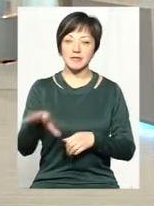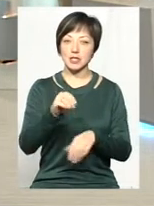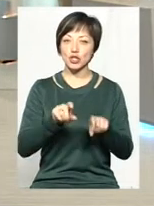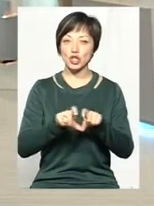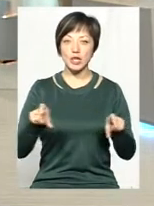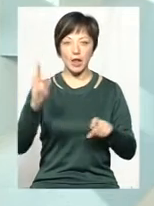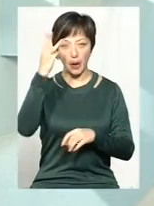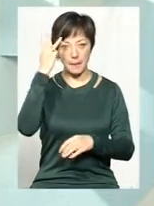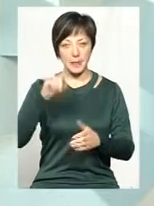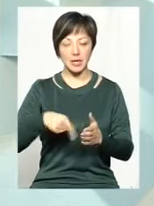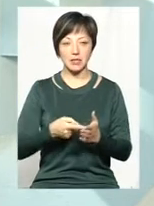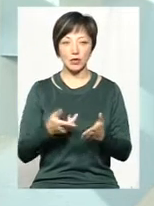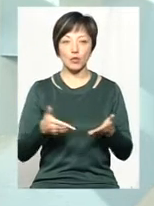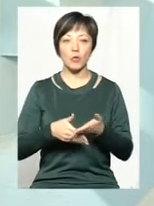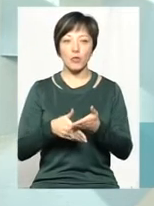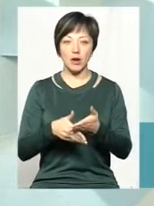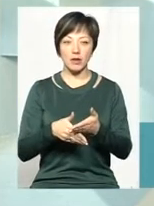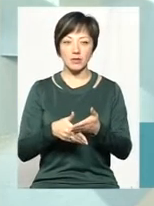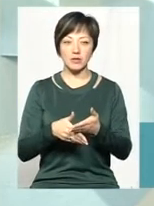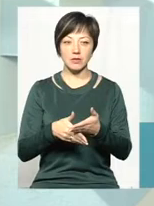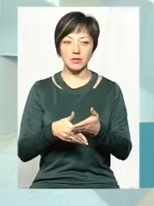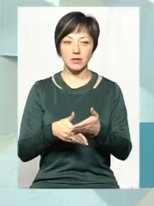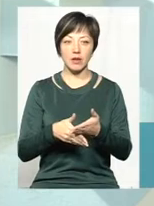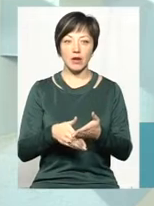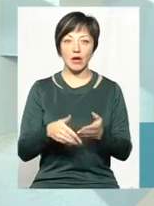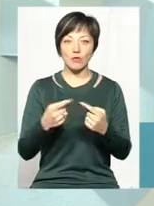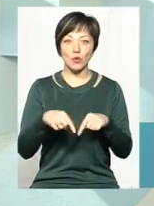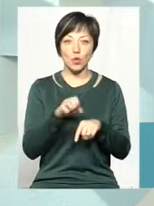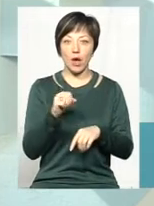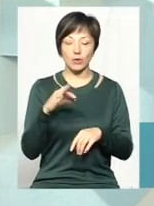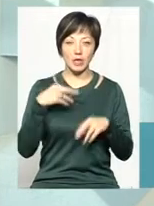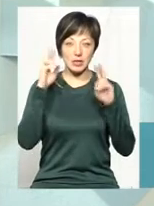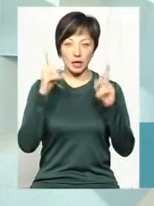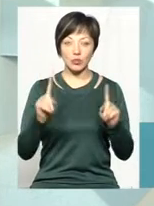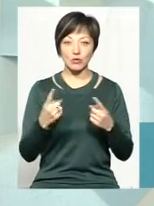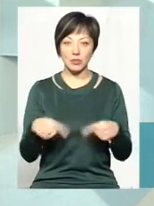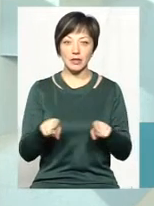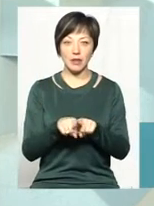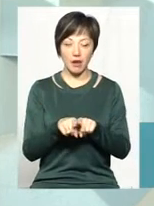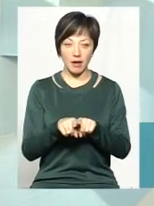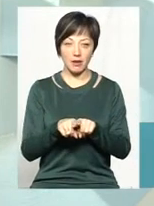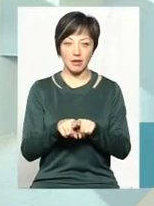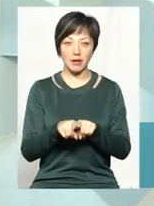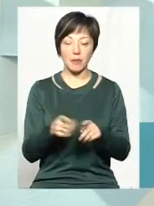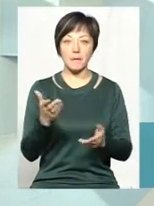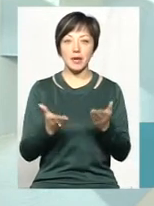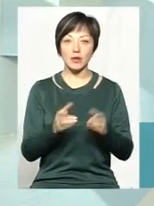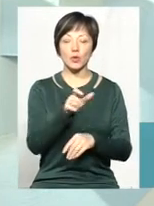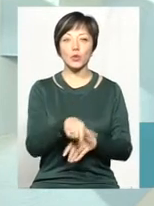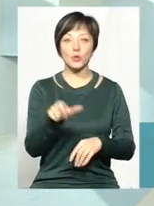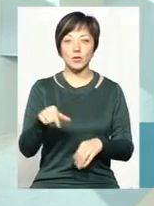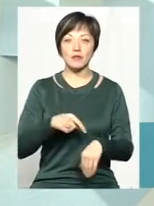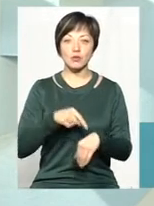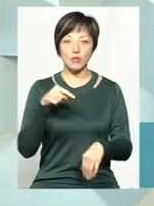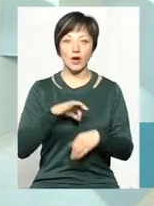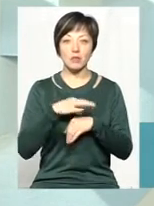шкіл Хмельницького, які допомагають зону АТО. Я не знаю, чому так, Але, мабуть, ті люди, які